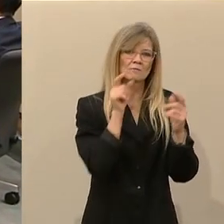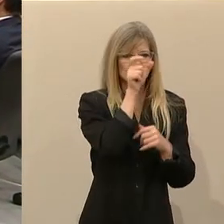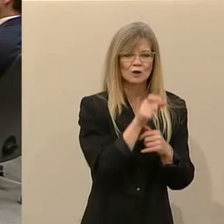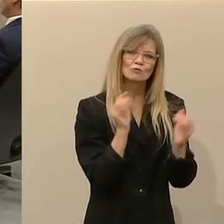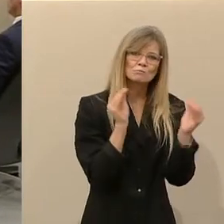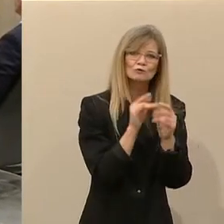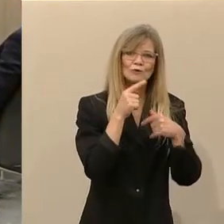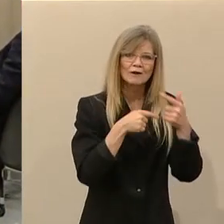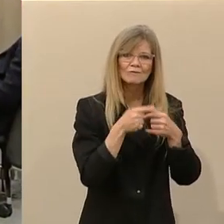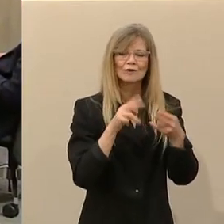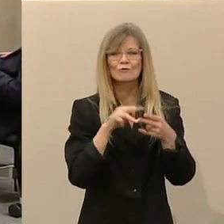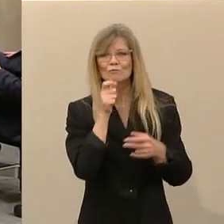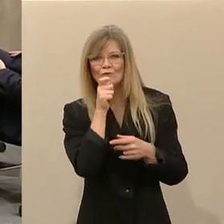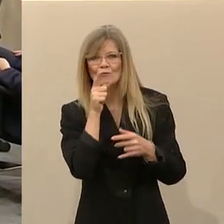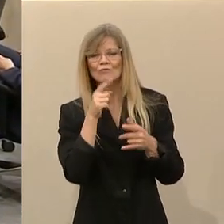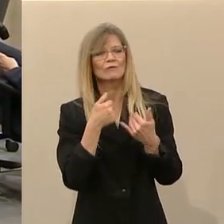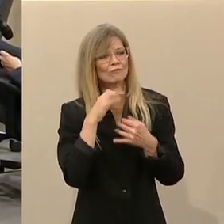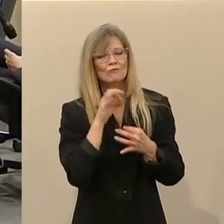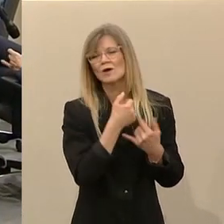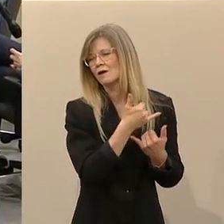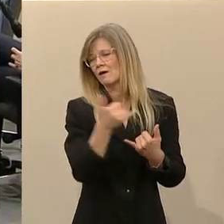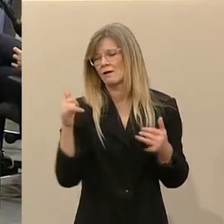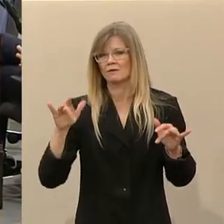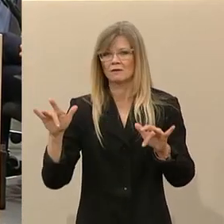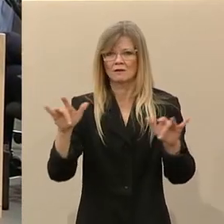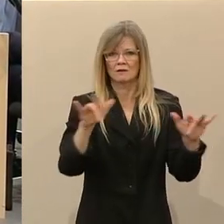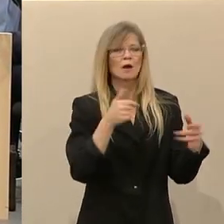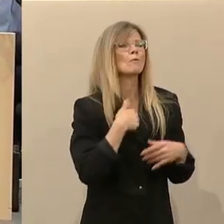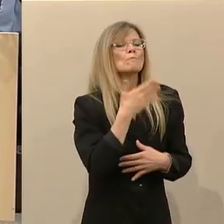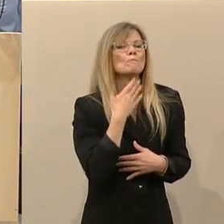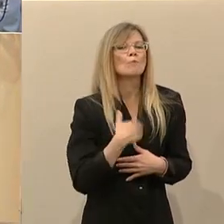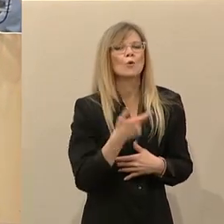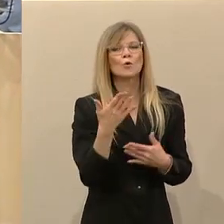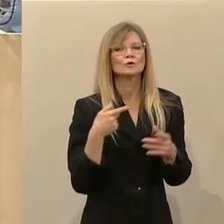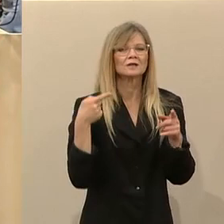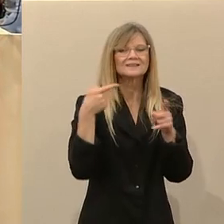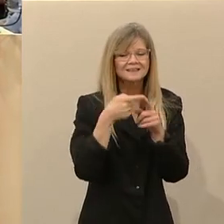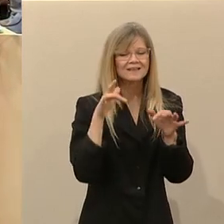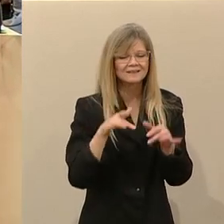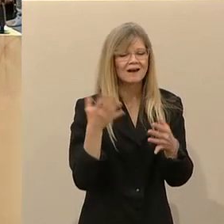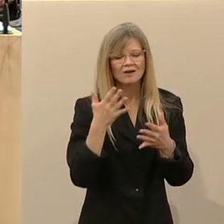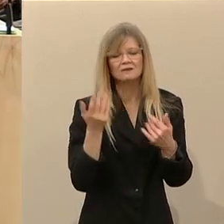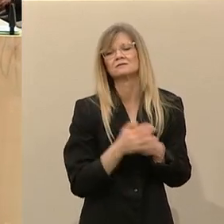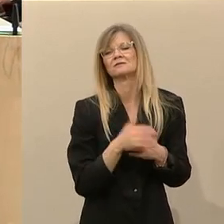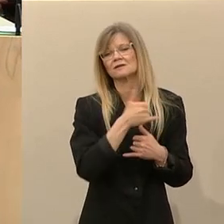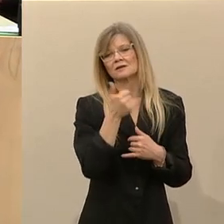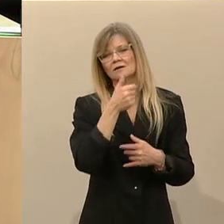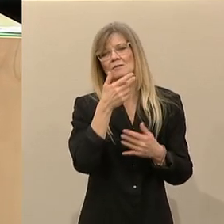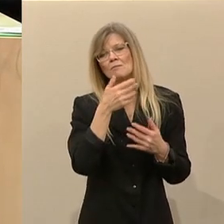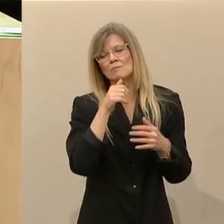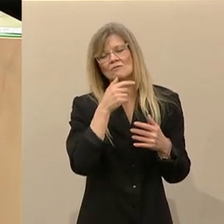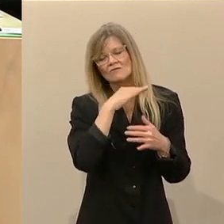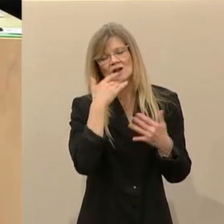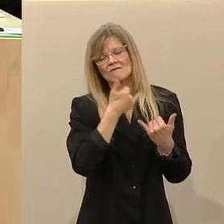Ziel, möglichst viele Menschen Arbeit zu geben, indem wir die Rahmenbedingungen im Arbeitsrecht und im Arbeitnehmerschutz an die